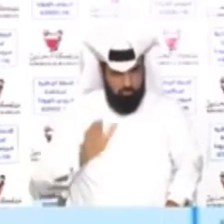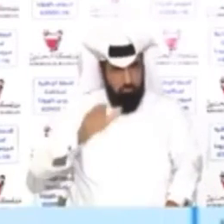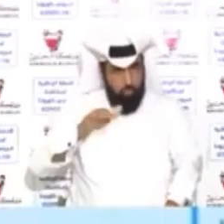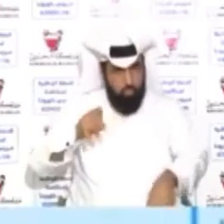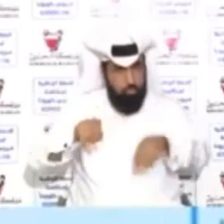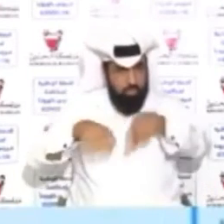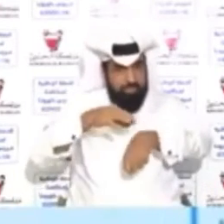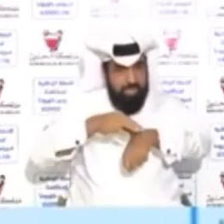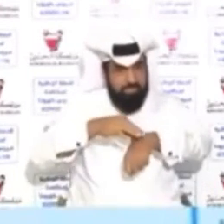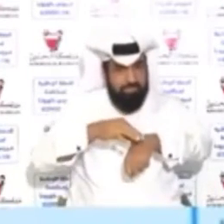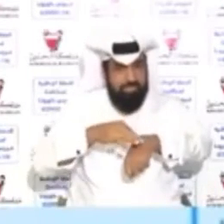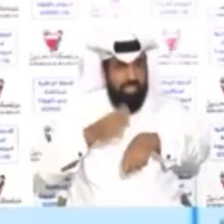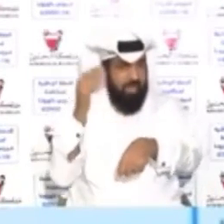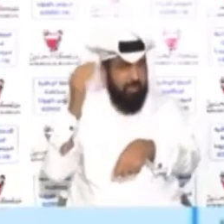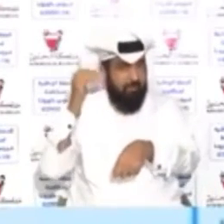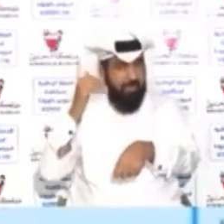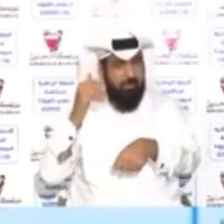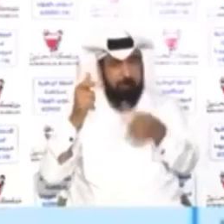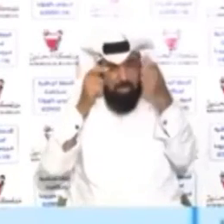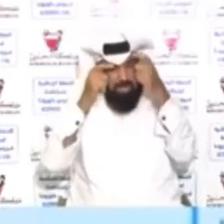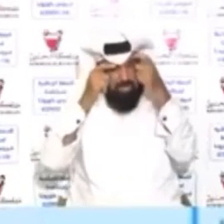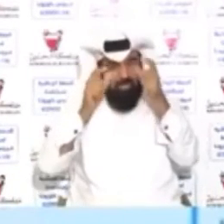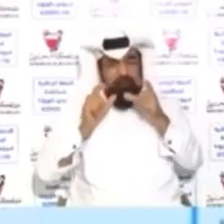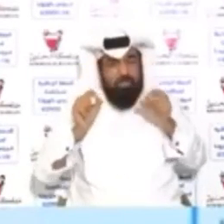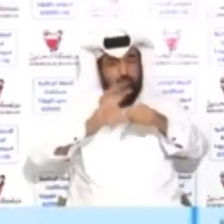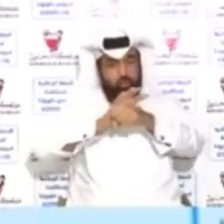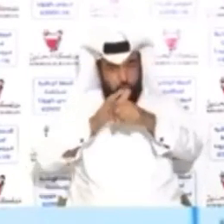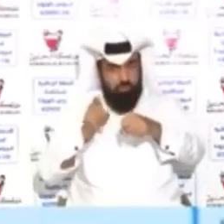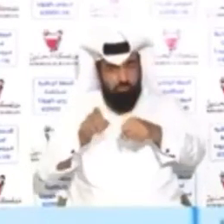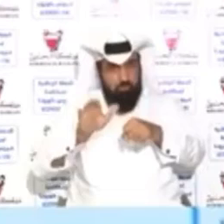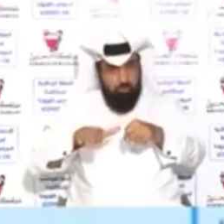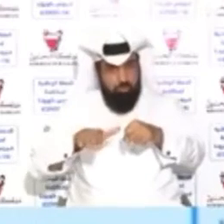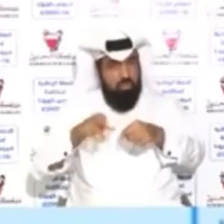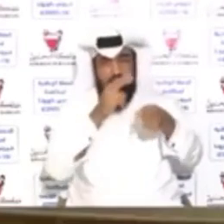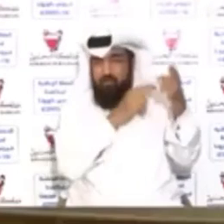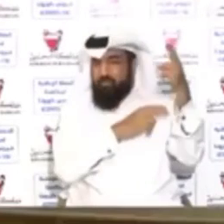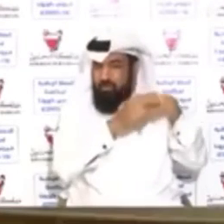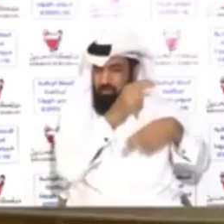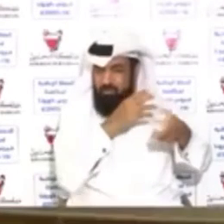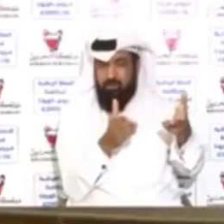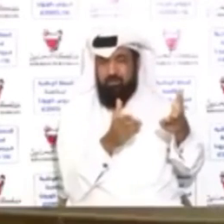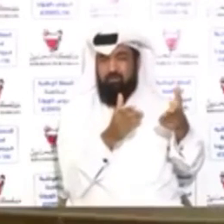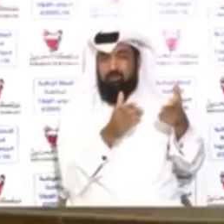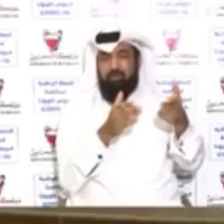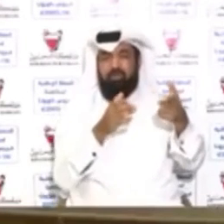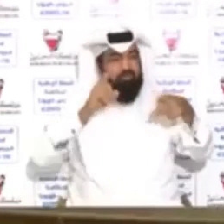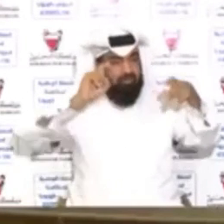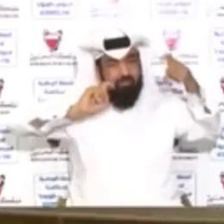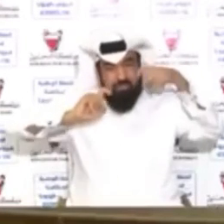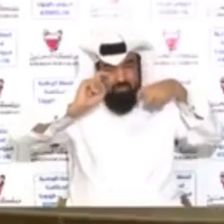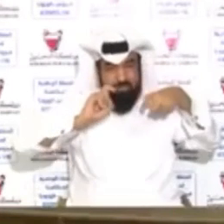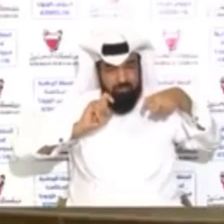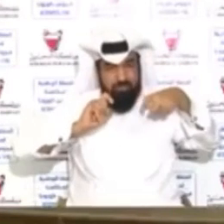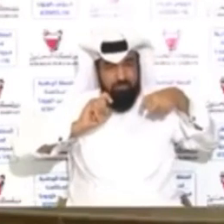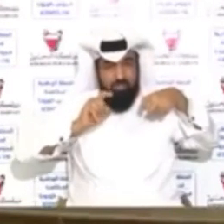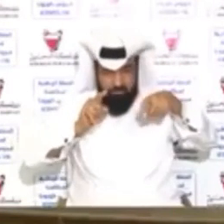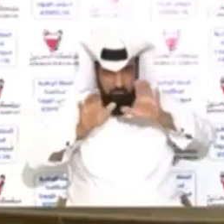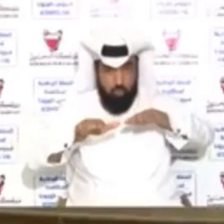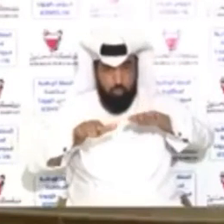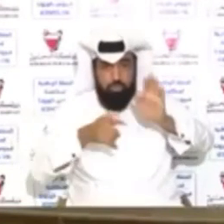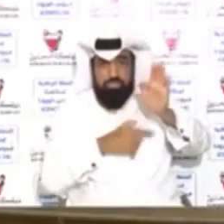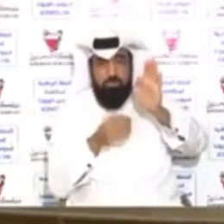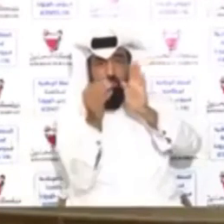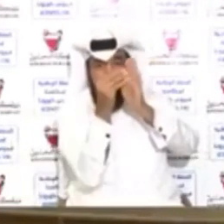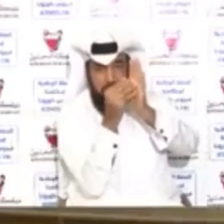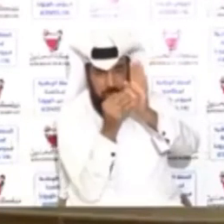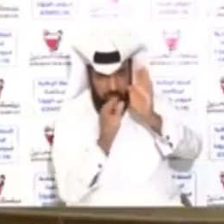مصابه بسبب اختلاطها من خلال صالونات الحلاقة والمحلات النسائية والرجالية؟ طيب شكرا